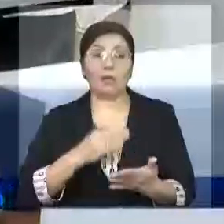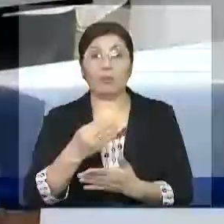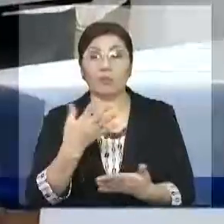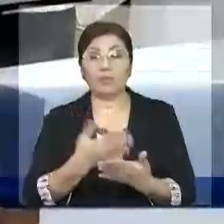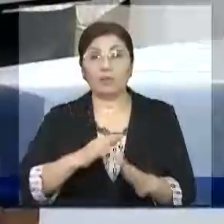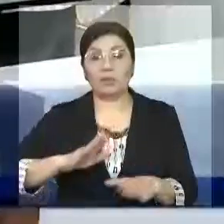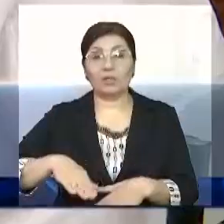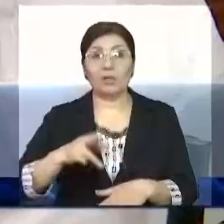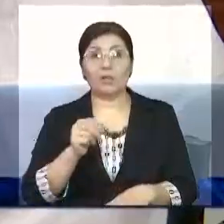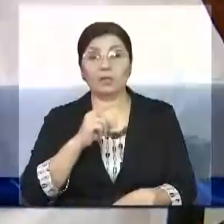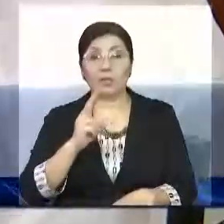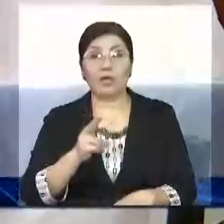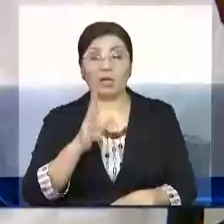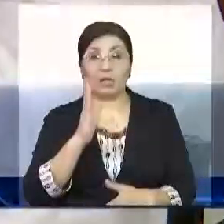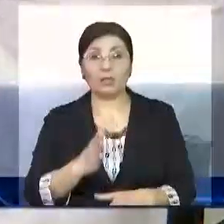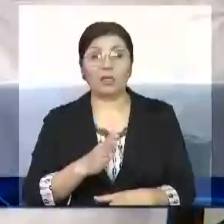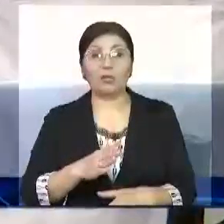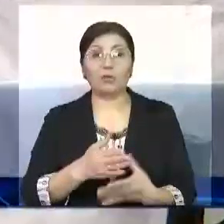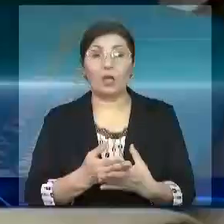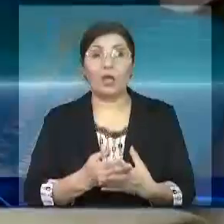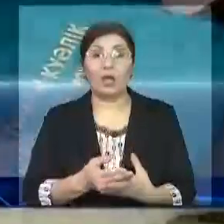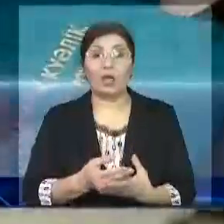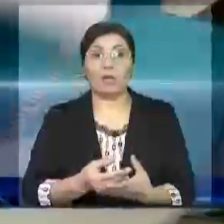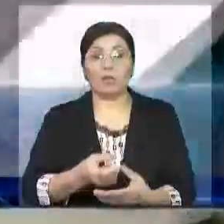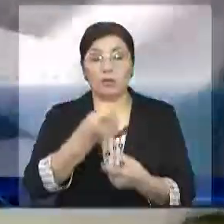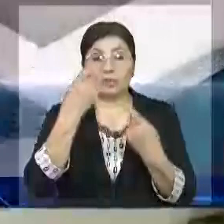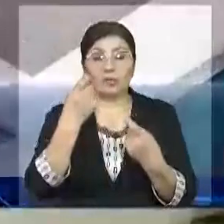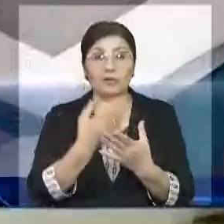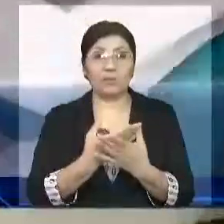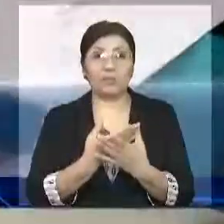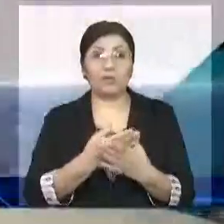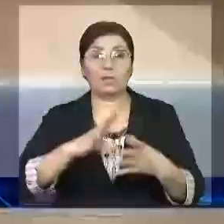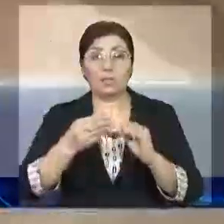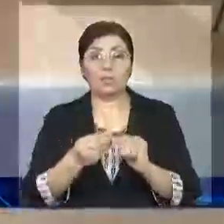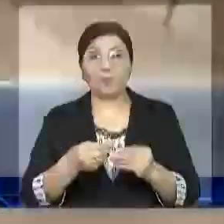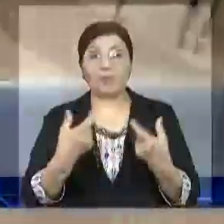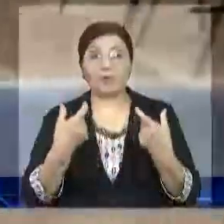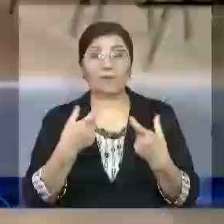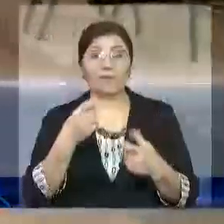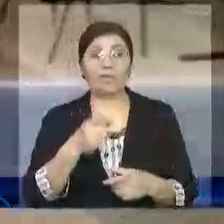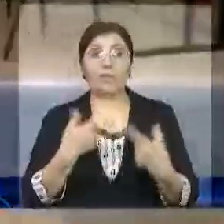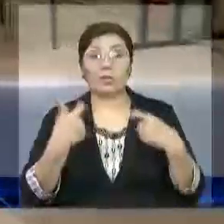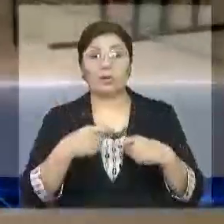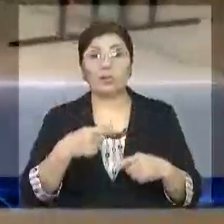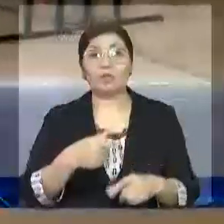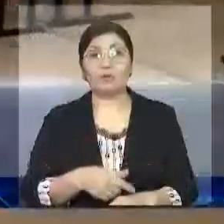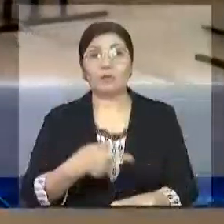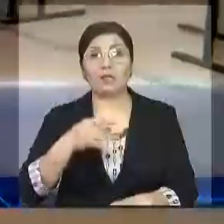того, как станут известны результаты по присуждению государственных грантов. Жасан Шылбаков, Азамат Сауханов, телеканал Актобе.